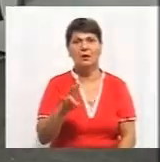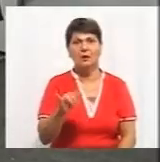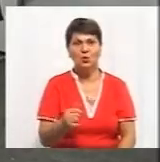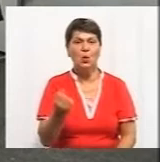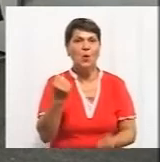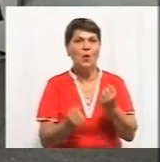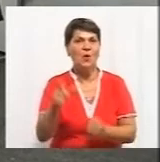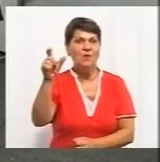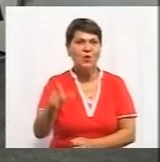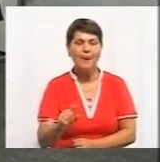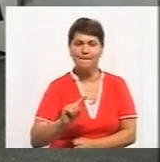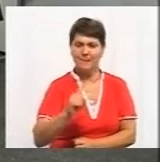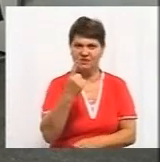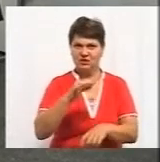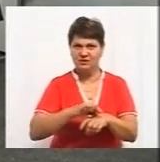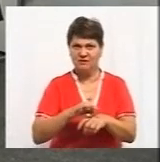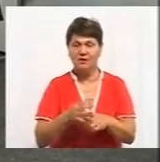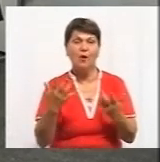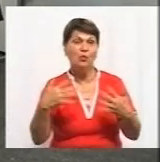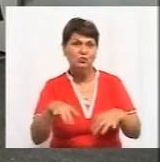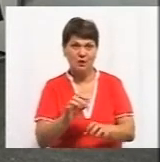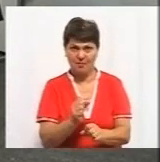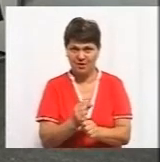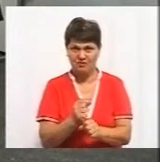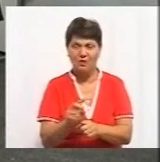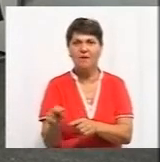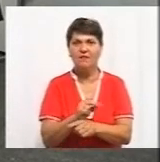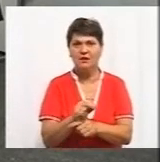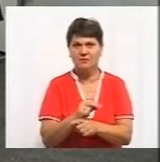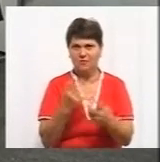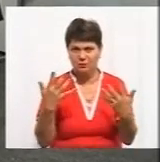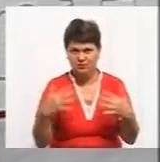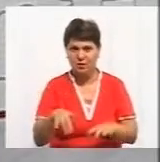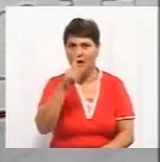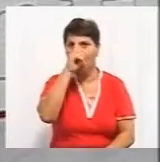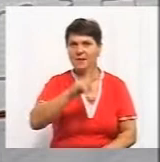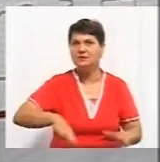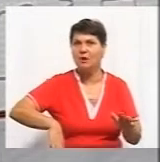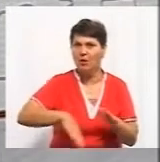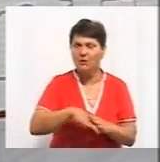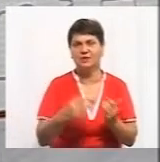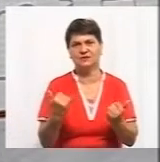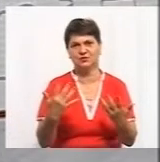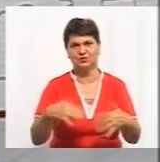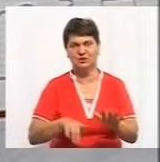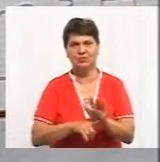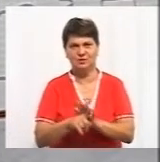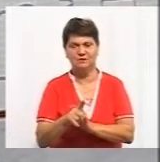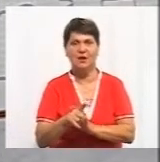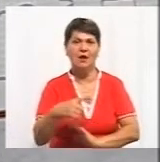водій вже перший, який захворів, він сьогодні працює. Він вилікувався, був місяць в відпустці, сьогодні вже працює,